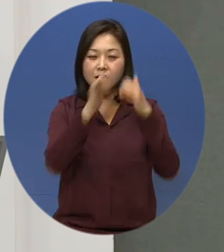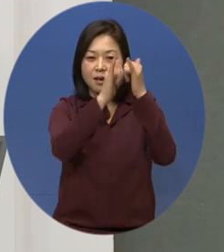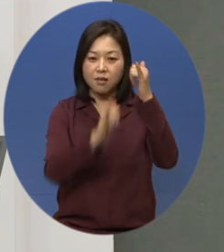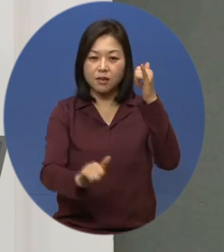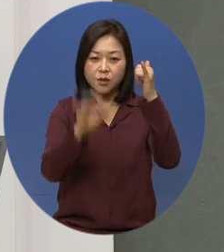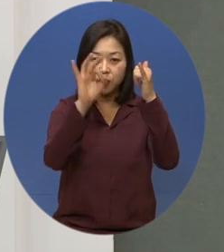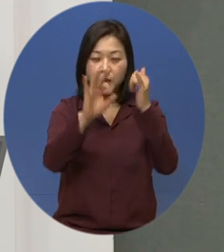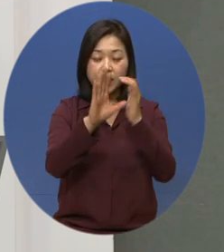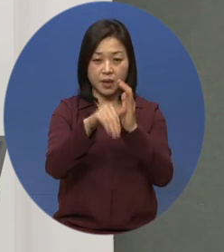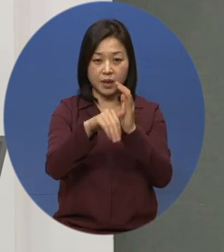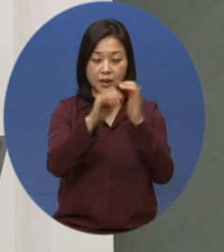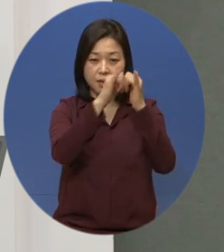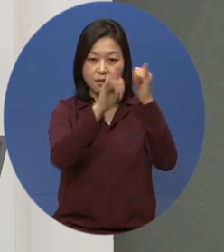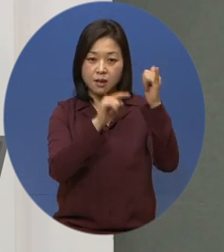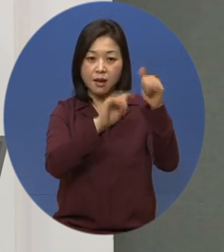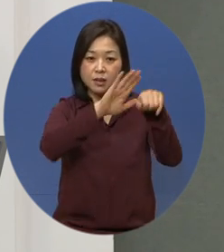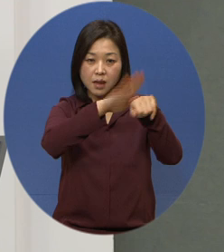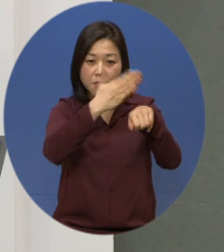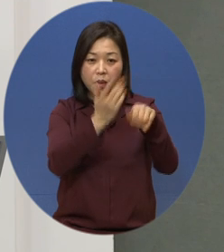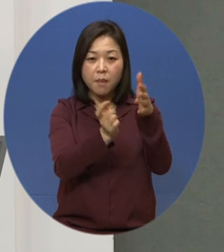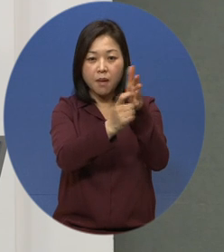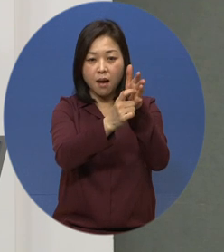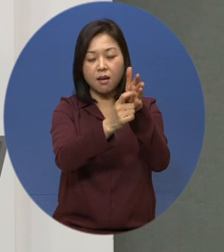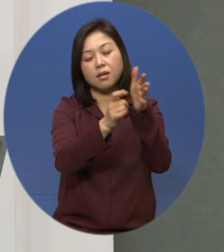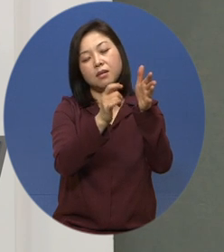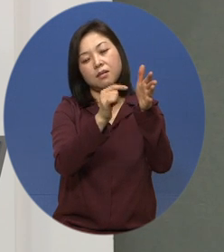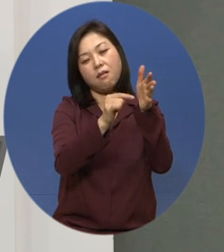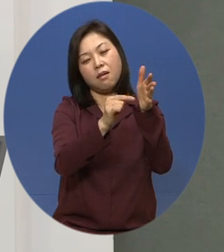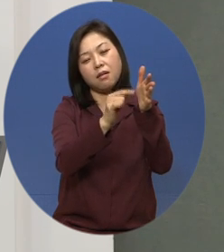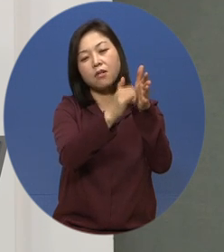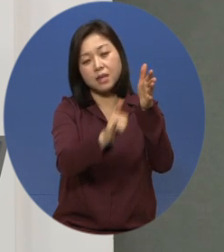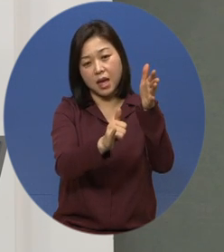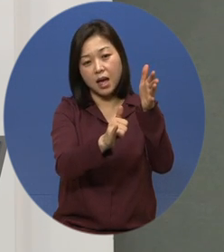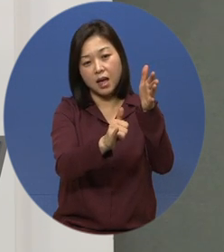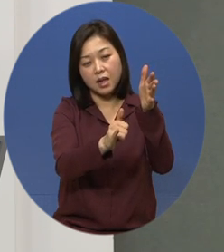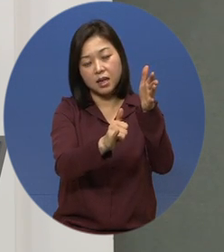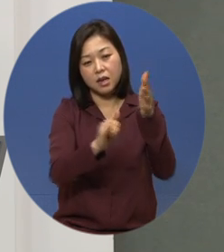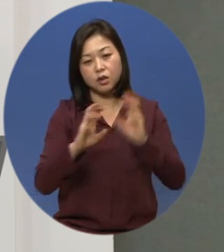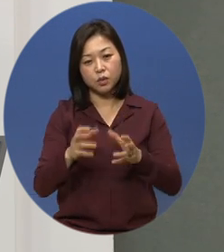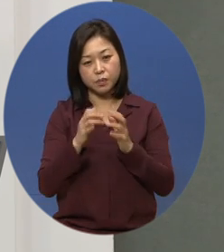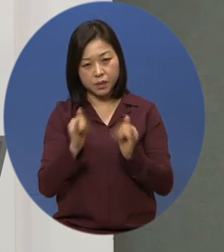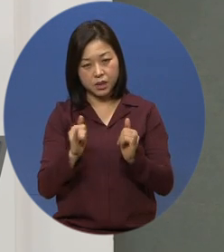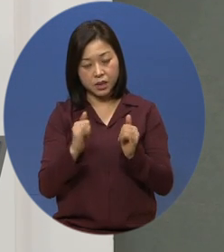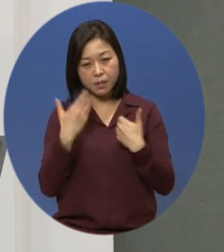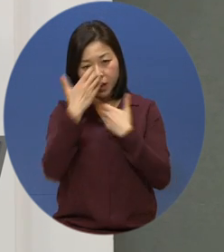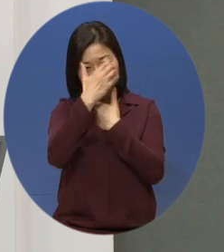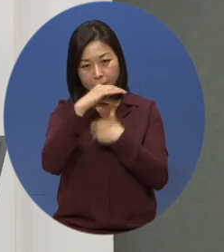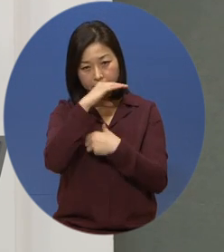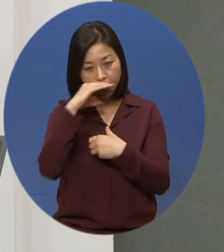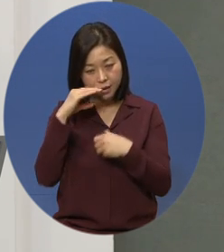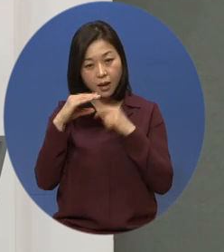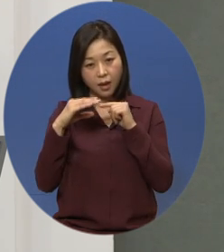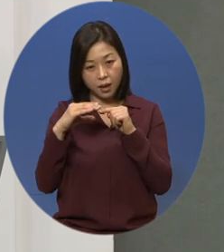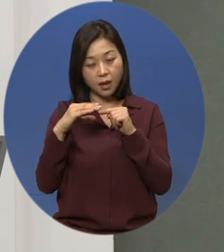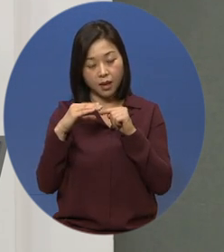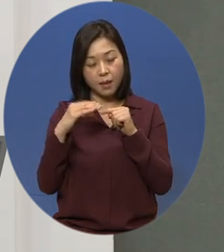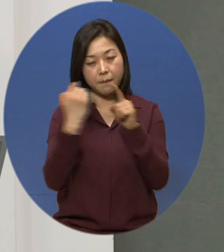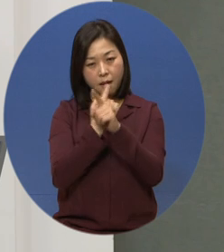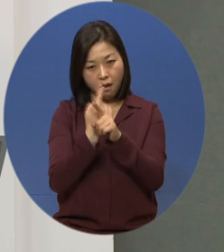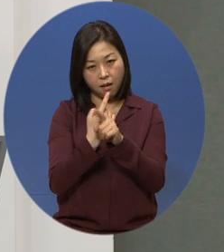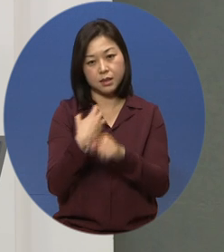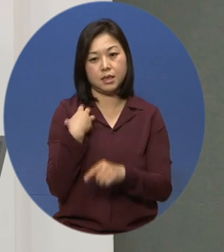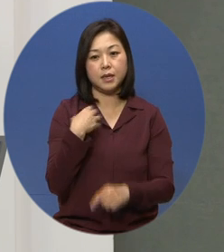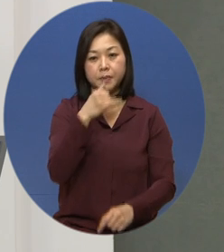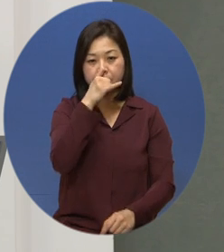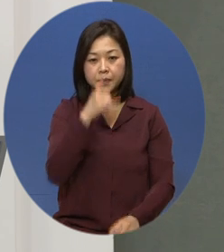자체가 잘못된 기록에 역사가 있을 때는 국민들이 바로 잡아야 하는 그런 의무가 있는